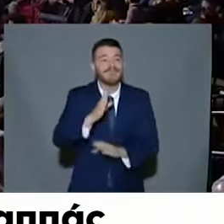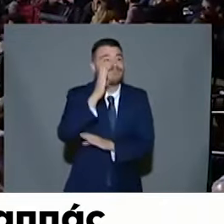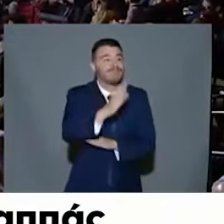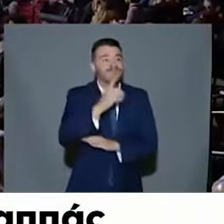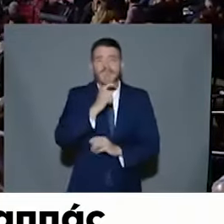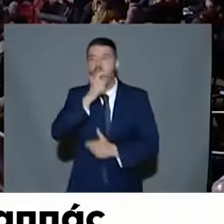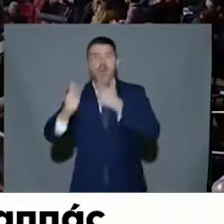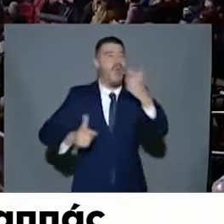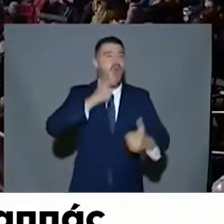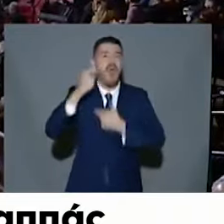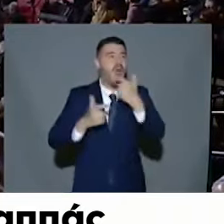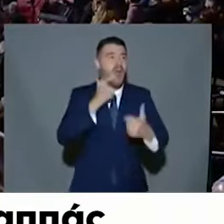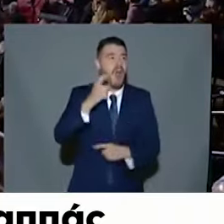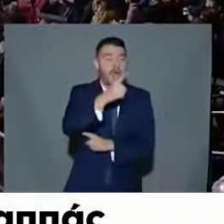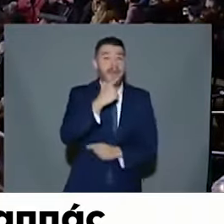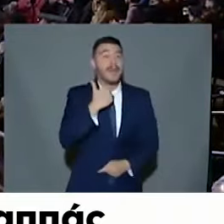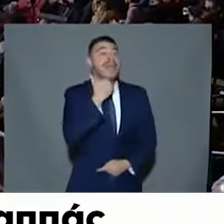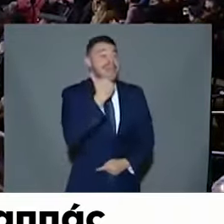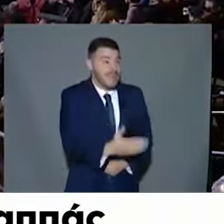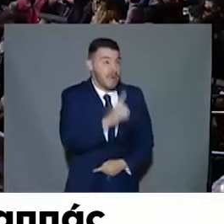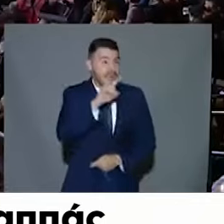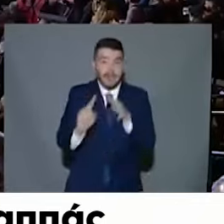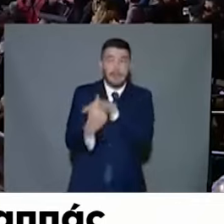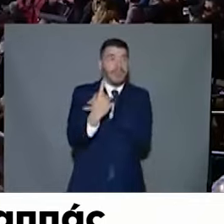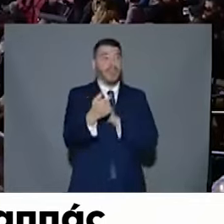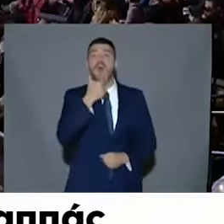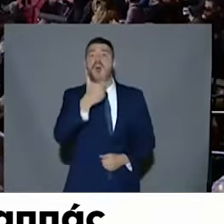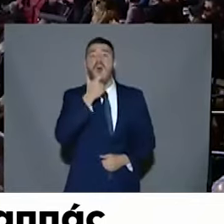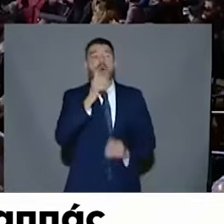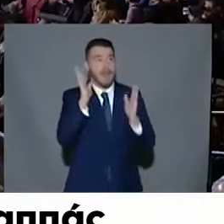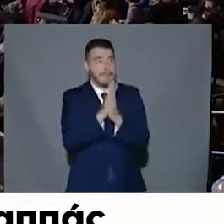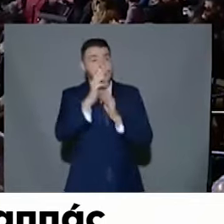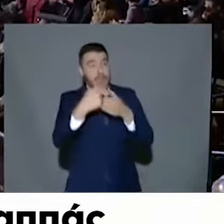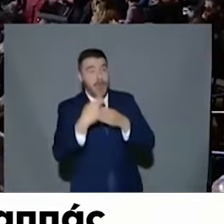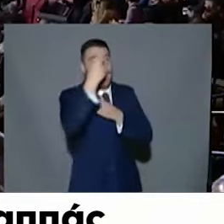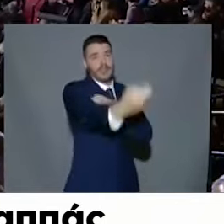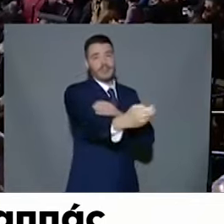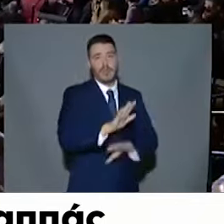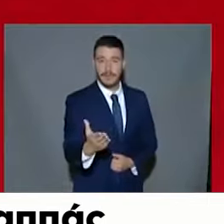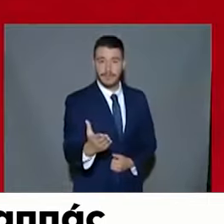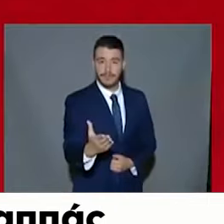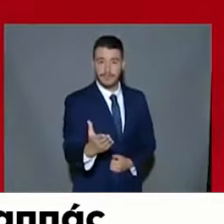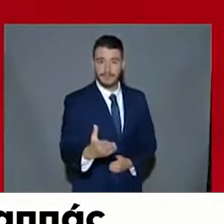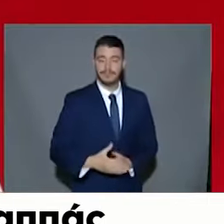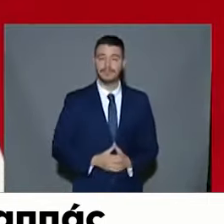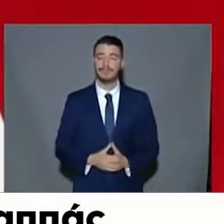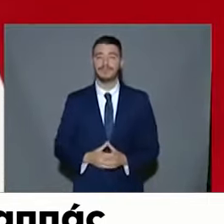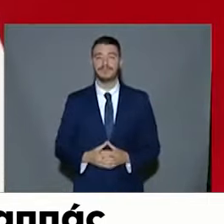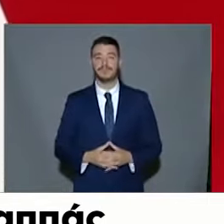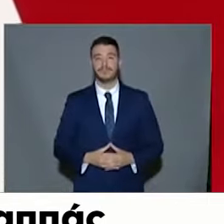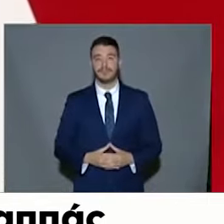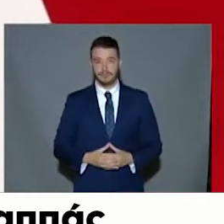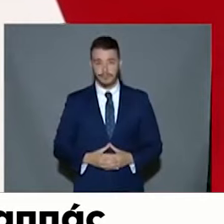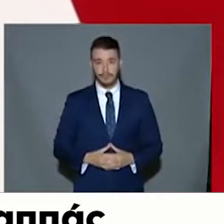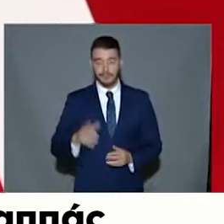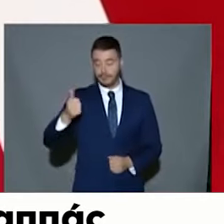Ο ίδιος ζήτησε καθαρές λύσεις. Είπε ότι δεν θέλω να είμαι πρόεδρος υποπροθεσμία και ουρανοκατέβατος, όπως με κατηγορούν διάφοροι.